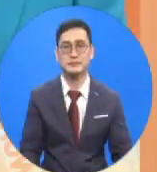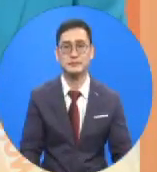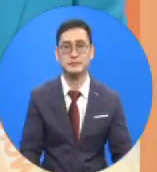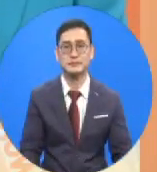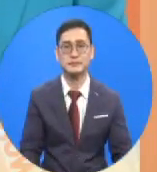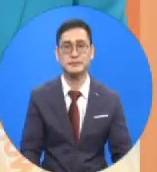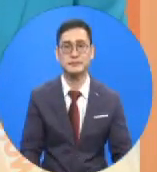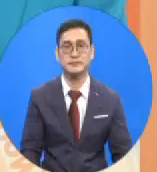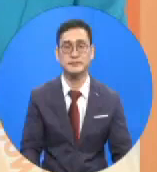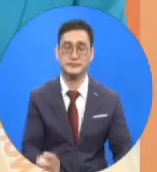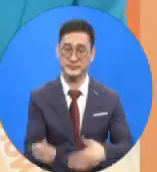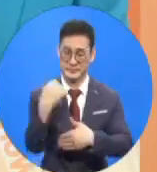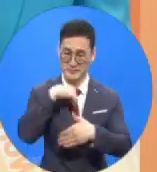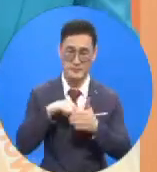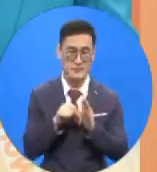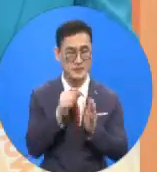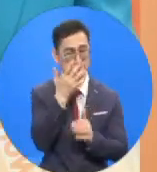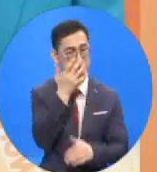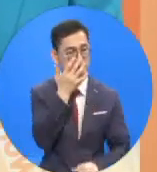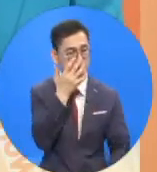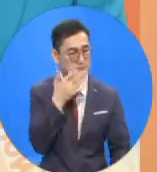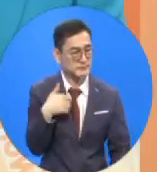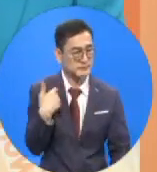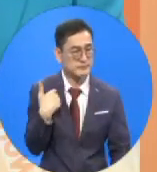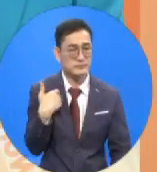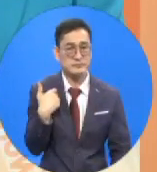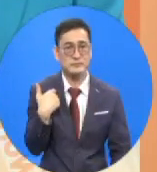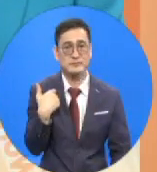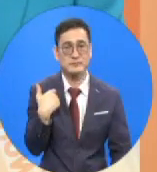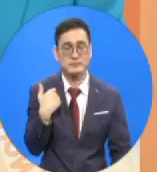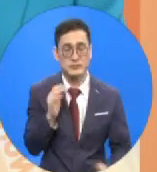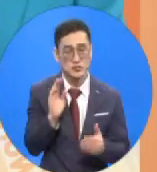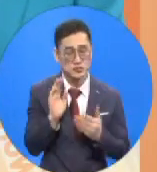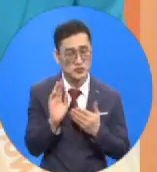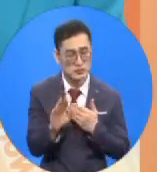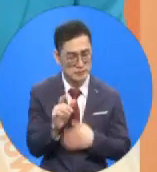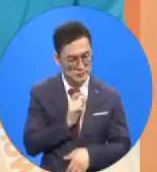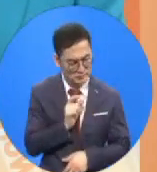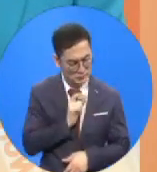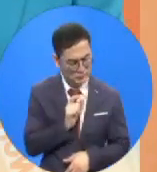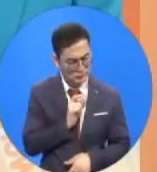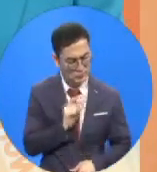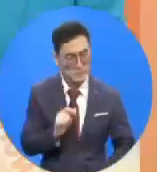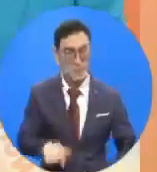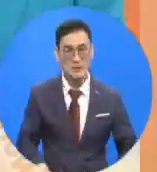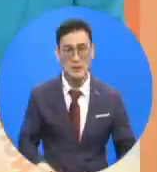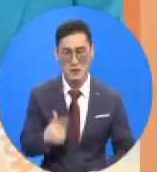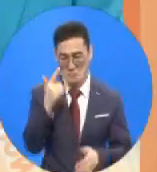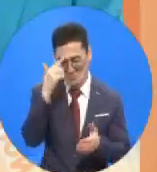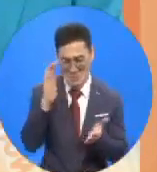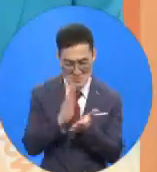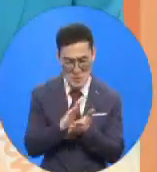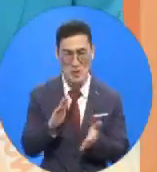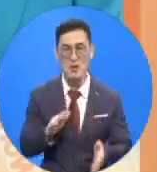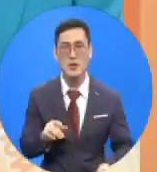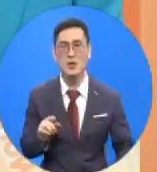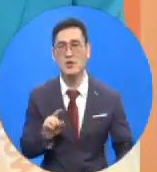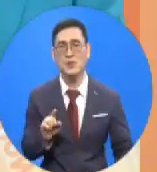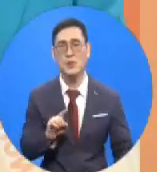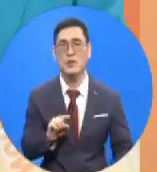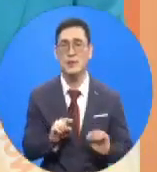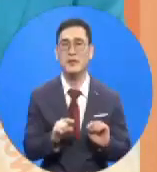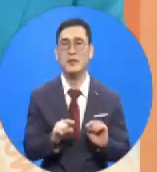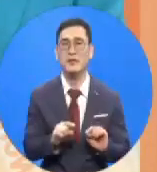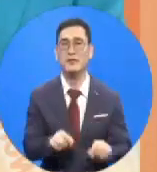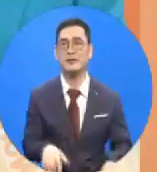증상이 없이 잘 감염이 되다 보니까 지금 위정 상자가 굉장히 늘었죠 요 14명이 막 대단히 많은 숫자가 진 나오고 있고